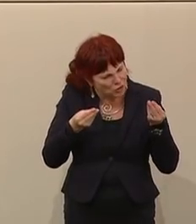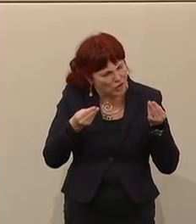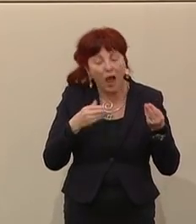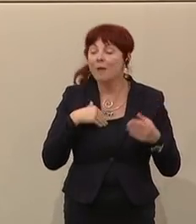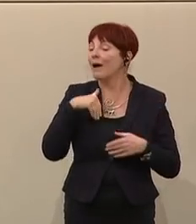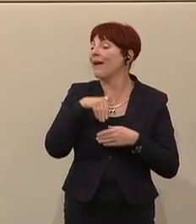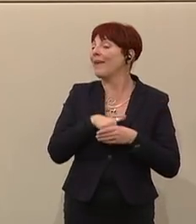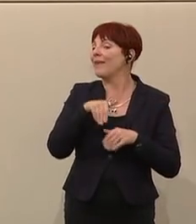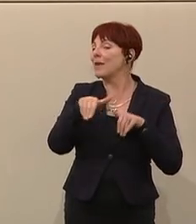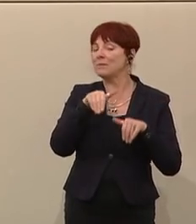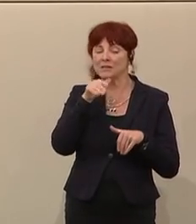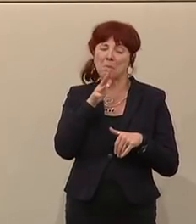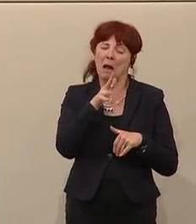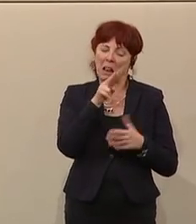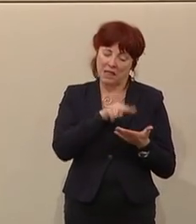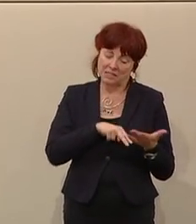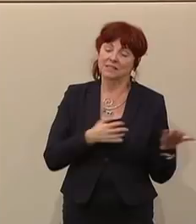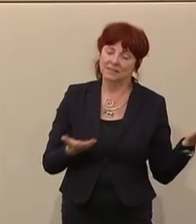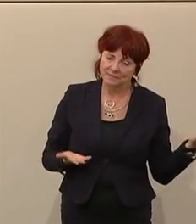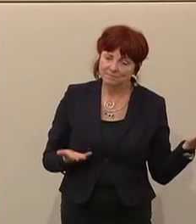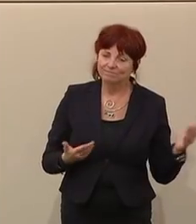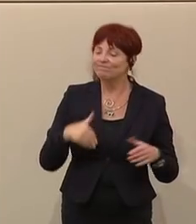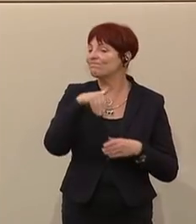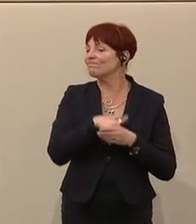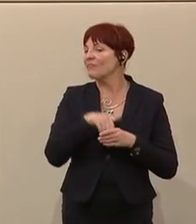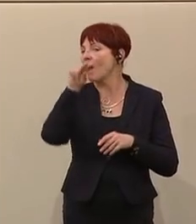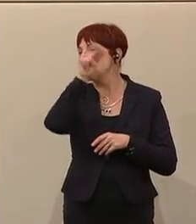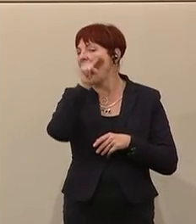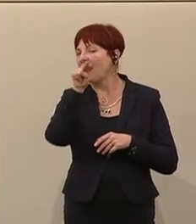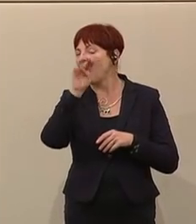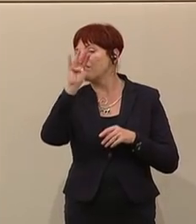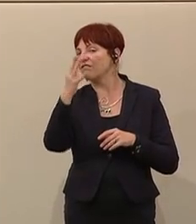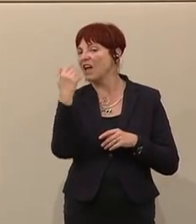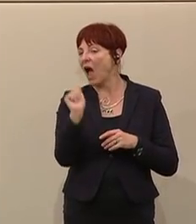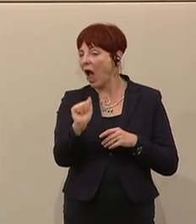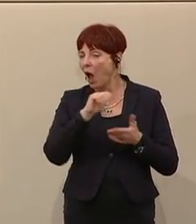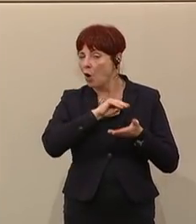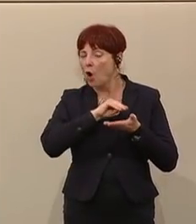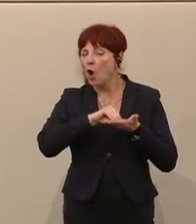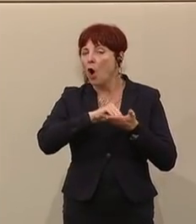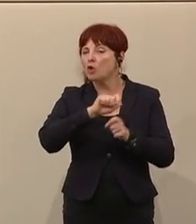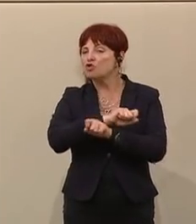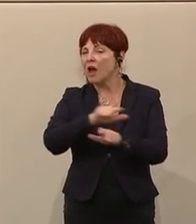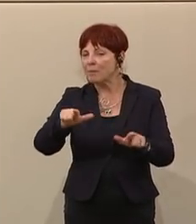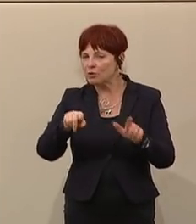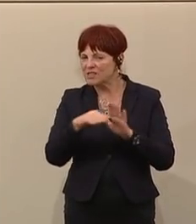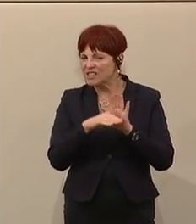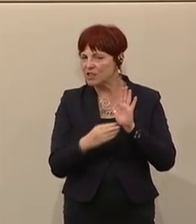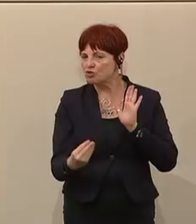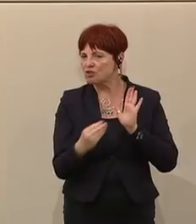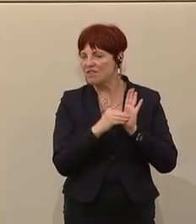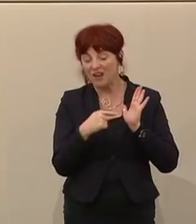offenkundig nicht lesen wollte. Was steht im Paragraphen 4a des Ausschreibungsgesetzes? Dort steht, wenn sich